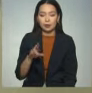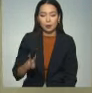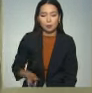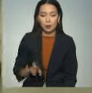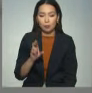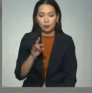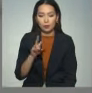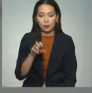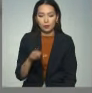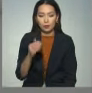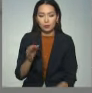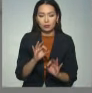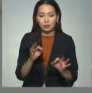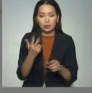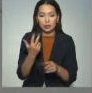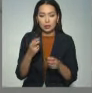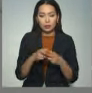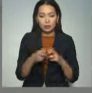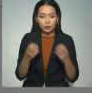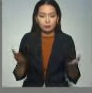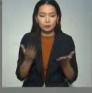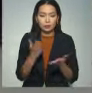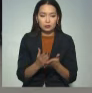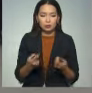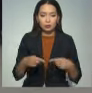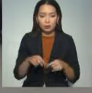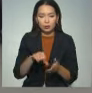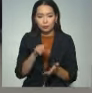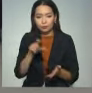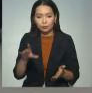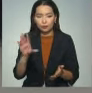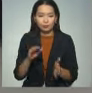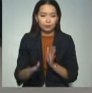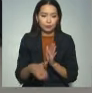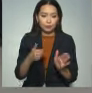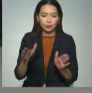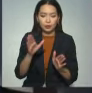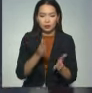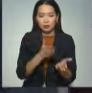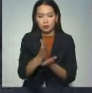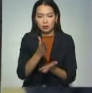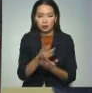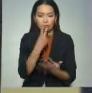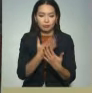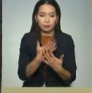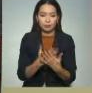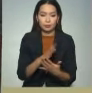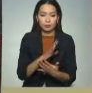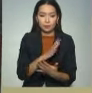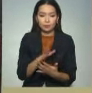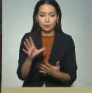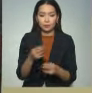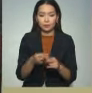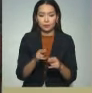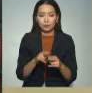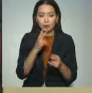бұл мәселені осымен 3-ші рет көтеріп отыр. Барлық құзырлы орын өкілдерін шақырып, рейд ұйымдастырды. Бірнеше рет айтылған мәселелер